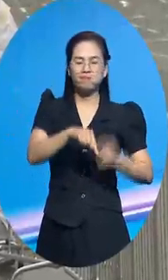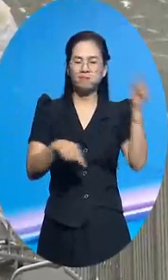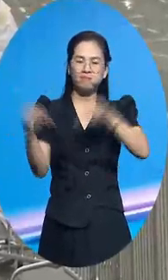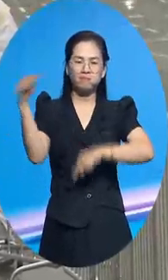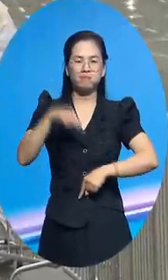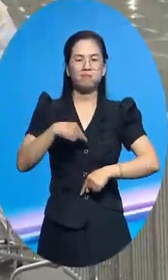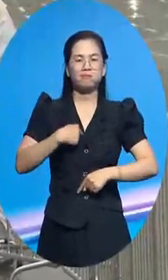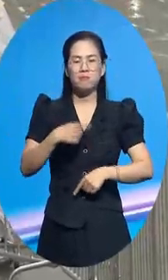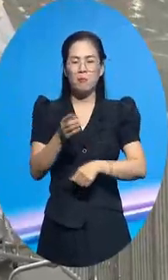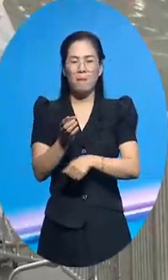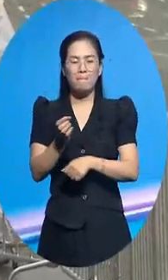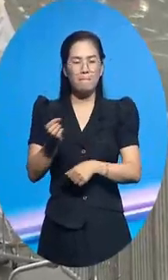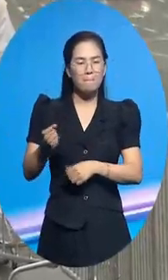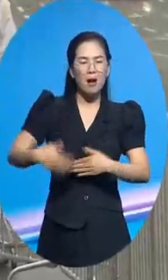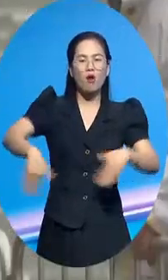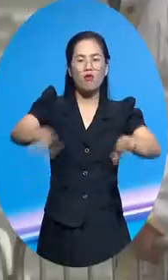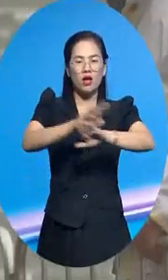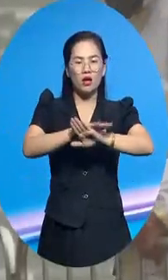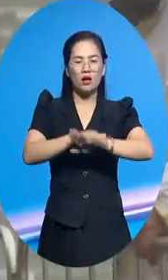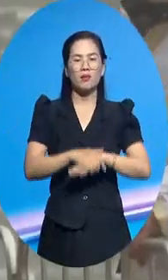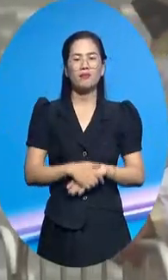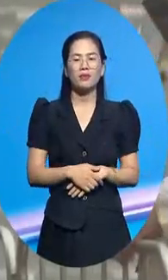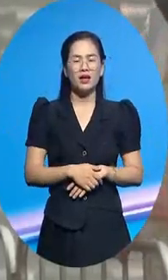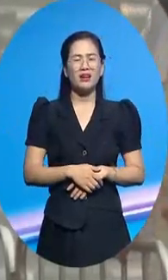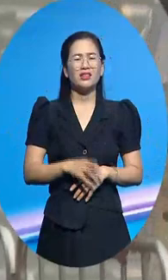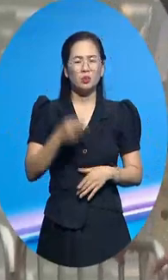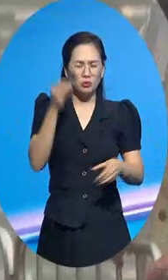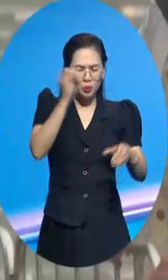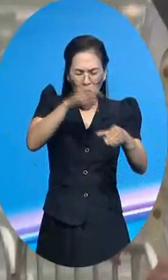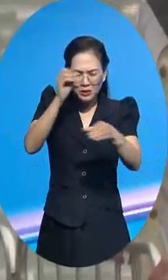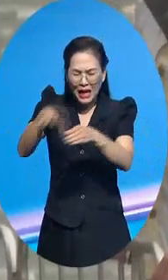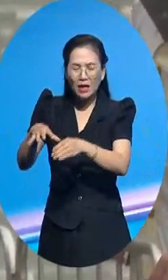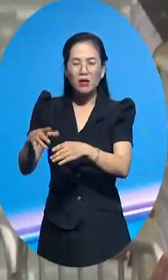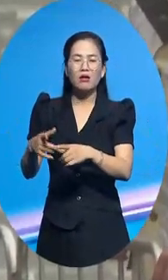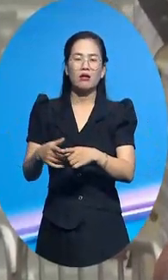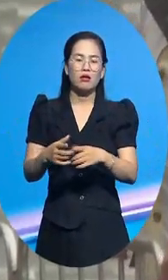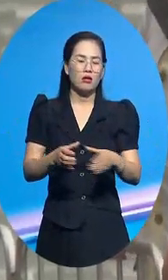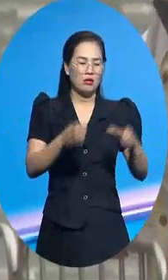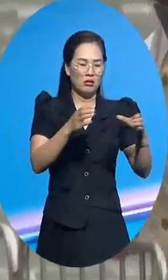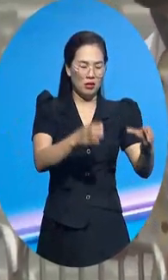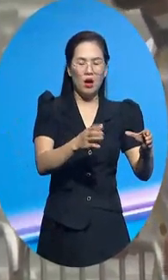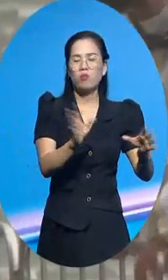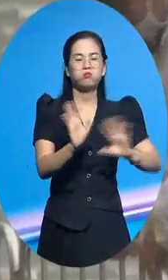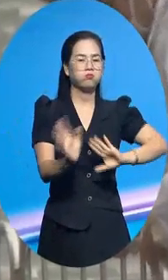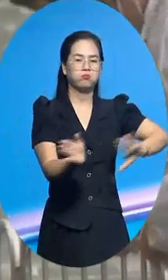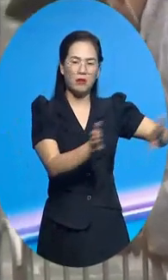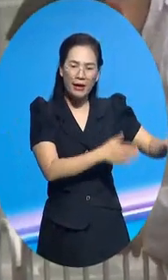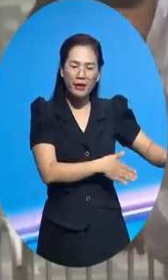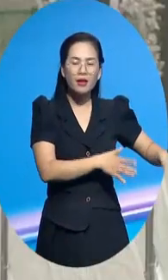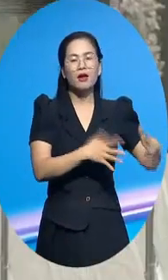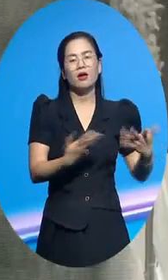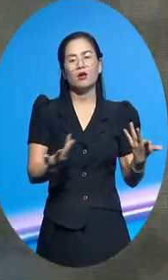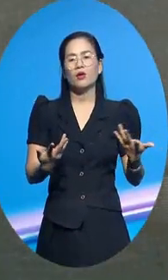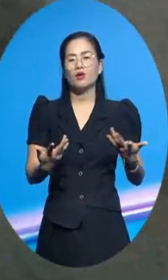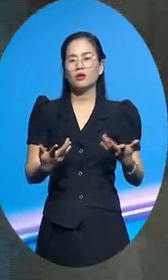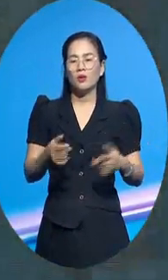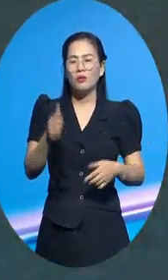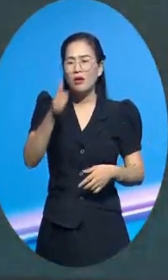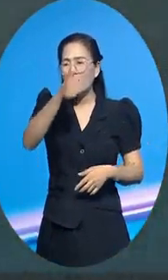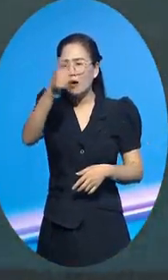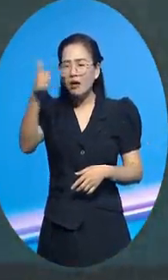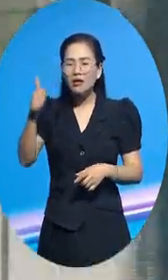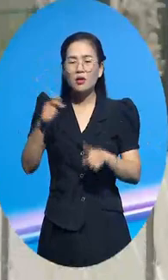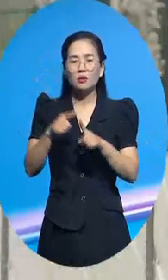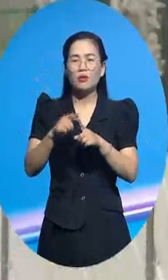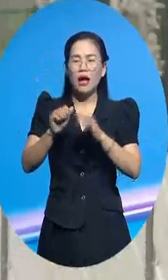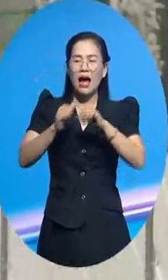lớn, chính quyền địa phương quyết định không để thùng rác tại các khu vực công cộng và phong tỏa một số khu vực được xác định tiềm ẩn mối đe dọa an